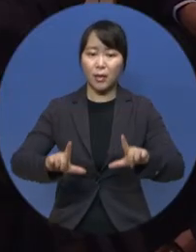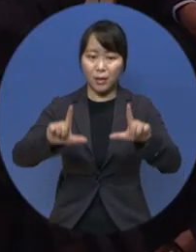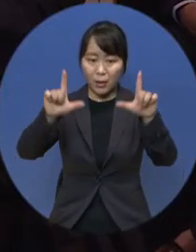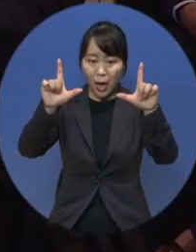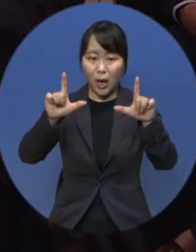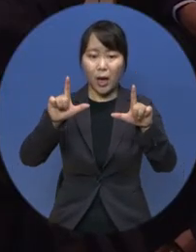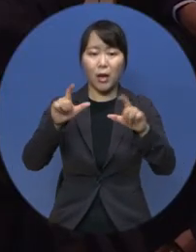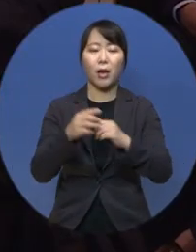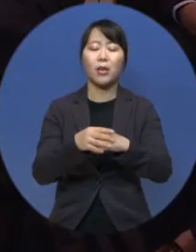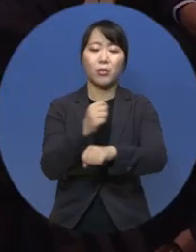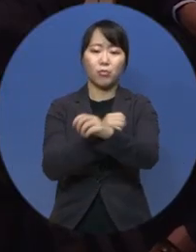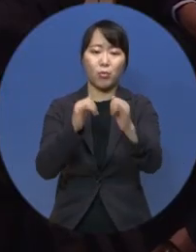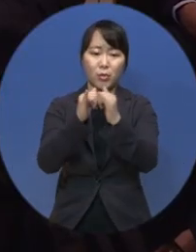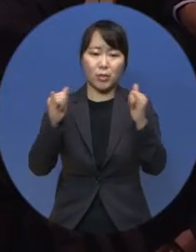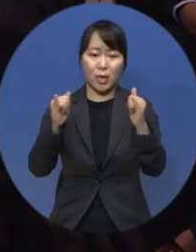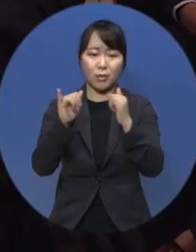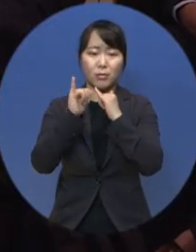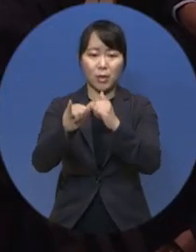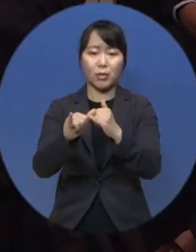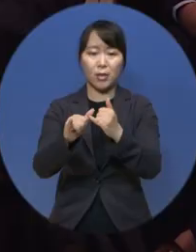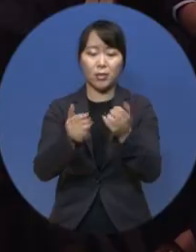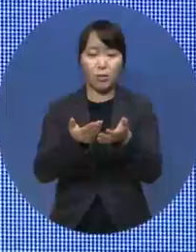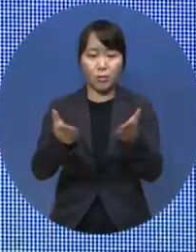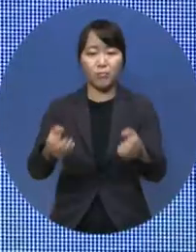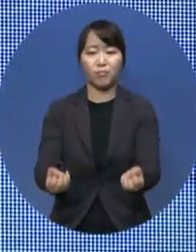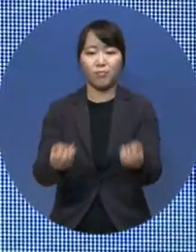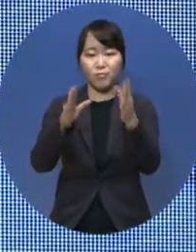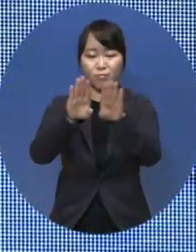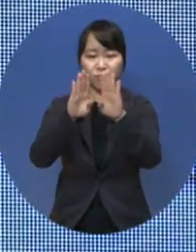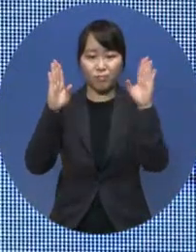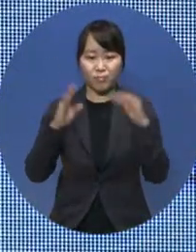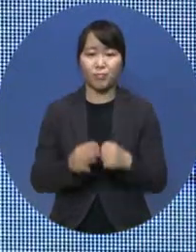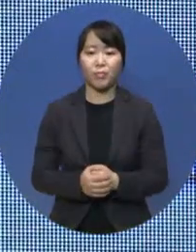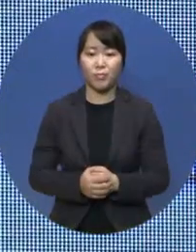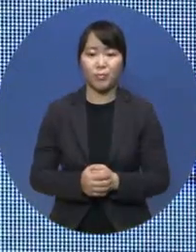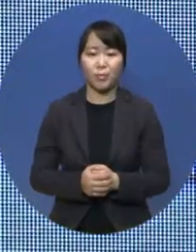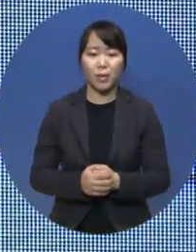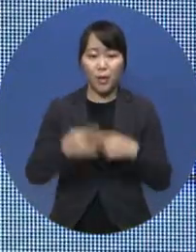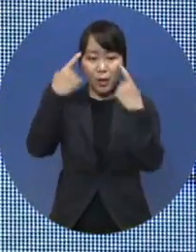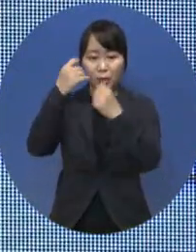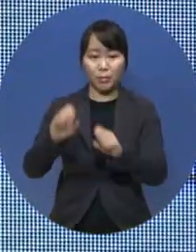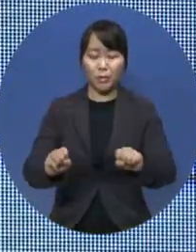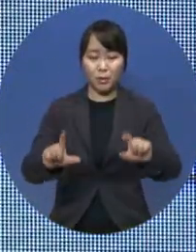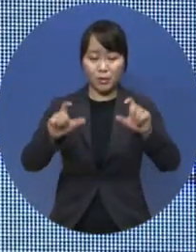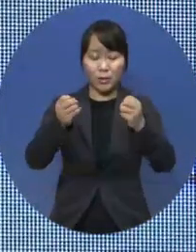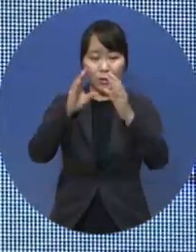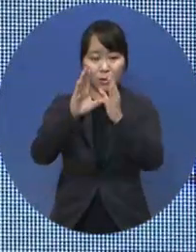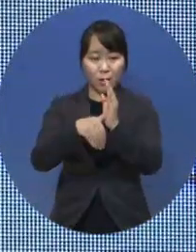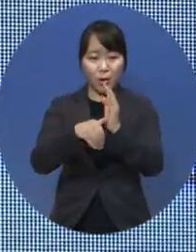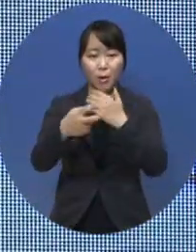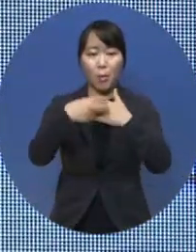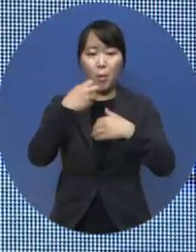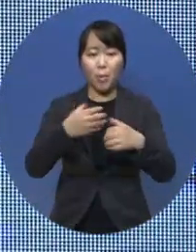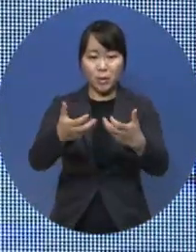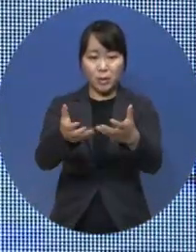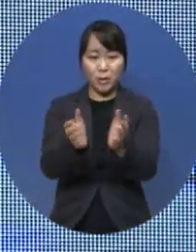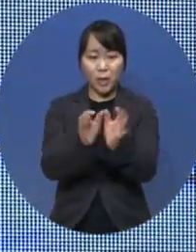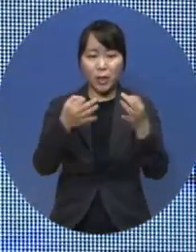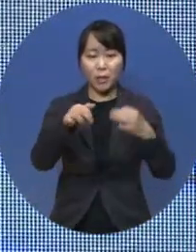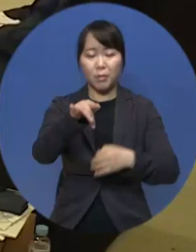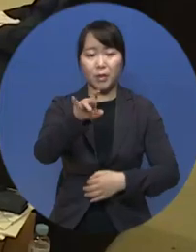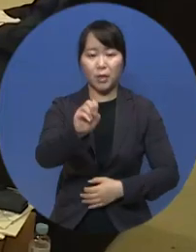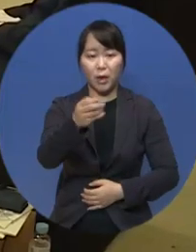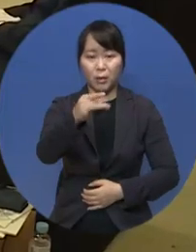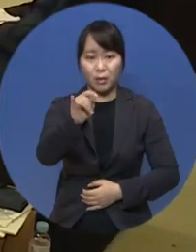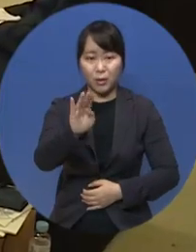귀공자 포상 전수식 을 개최했습니다 이날 기념식에는 보건복지부 김강 닙 착안